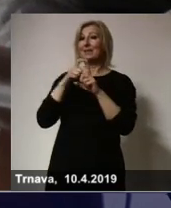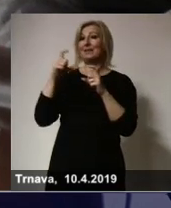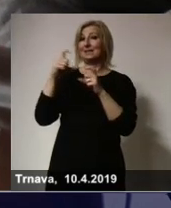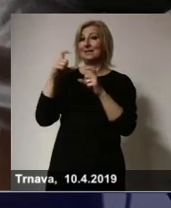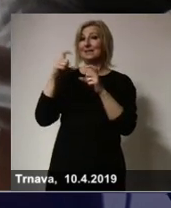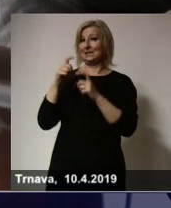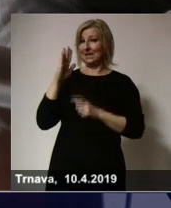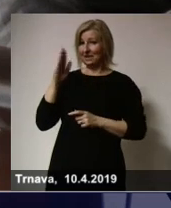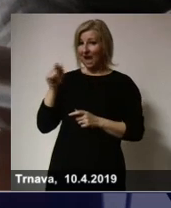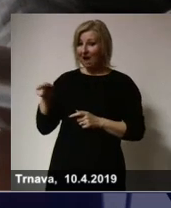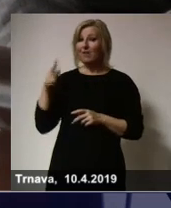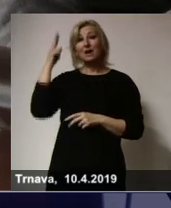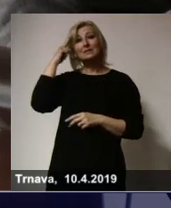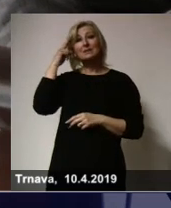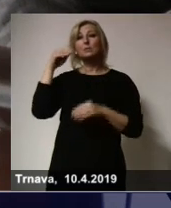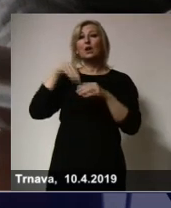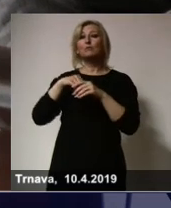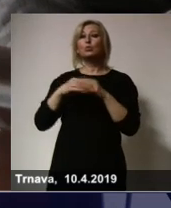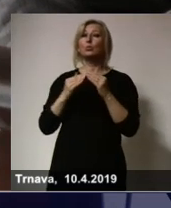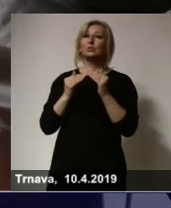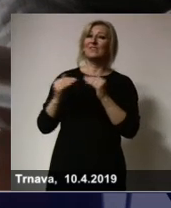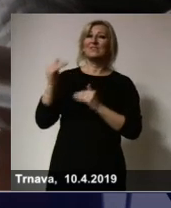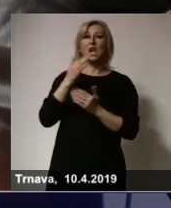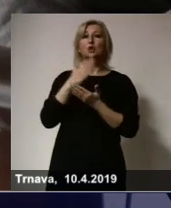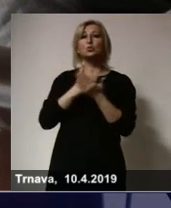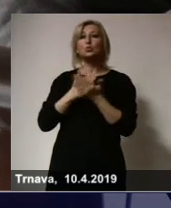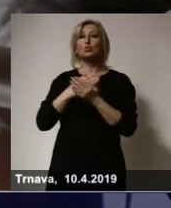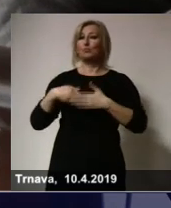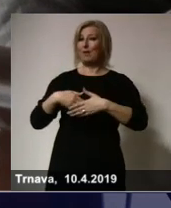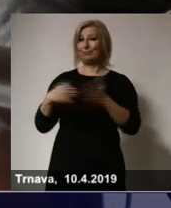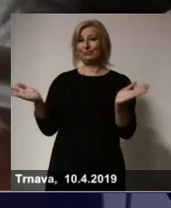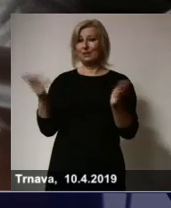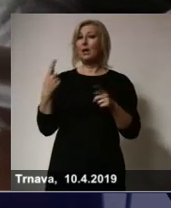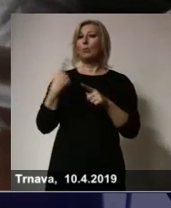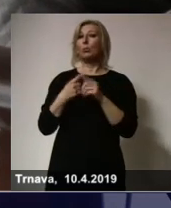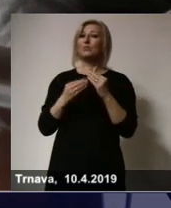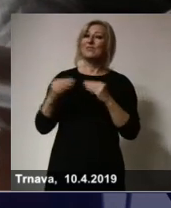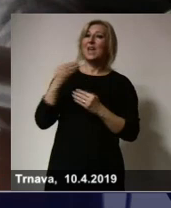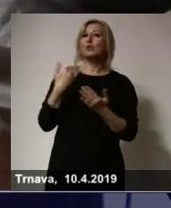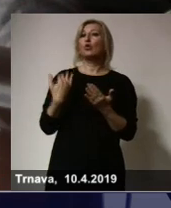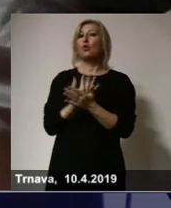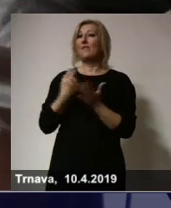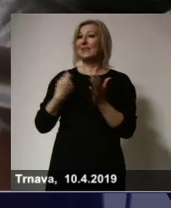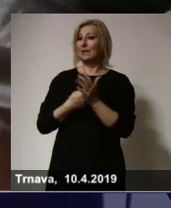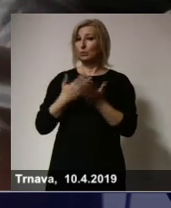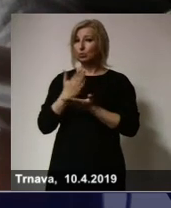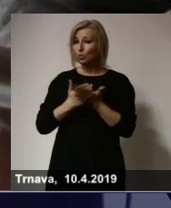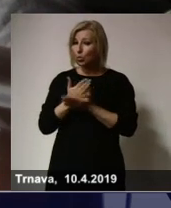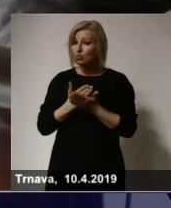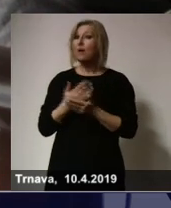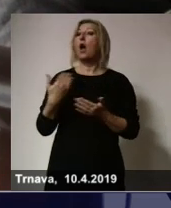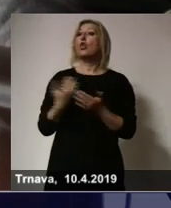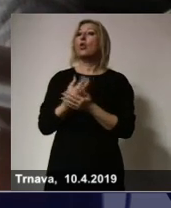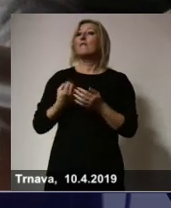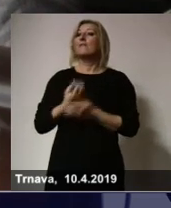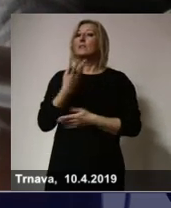tým spektrum poskytovaných nedostatkových sociálnych služieb o nové druhy, a to vytvorením Centra sociálnych služieb